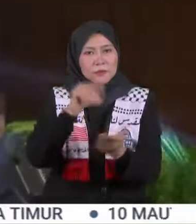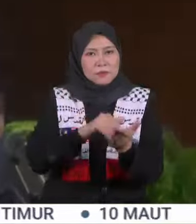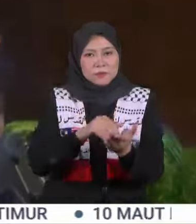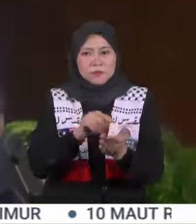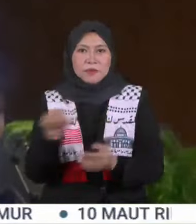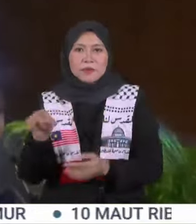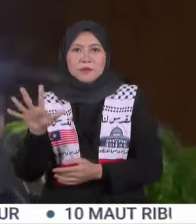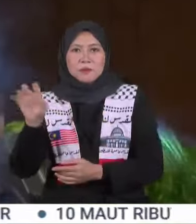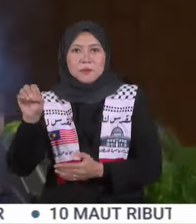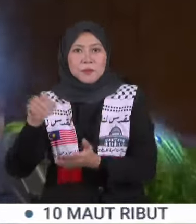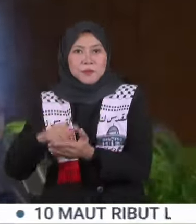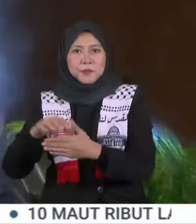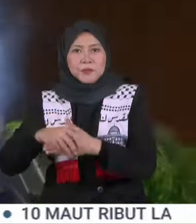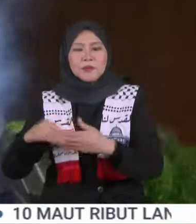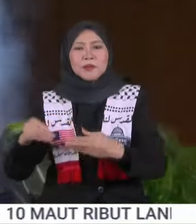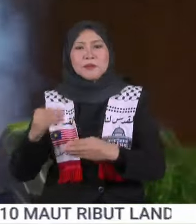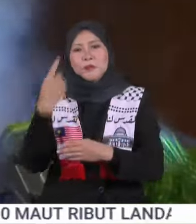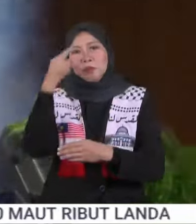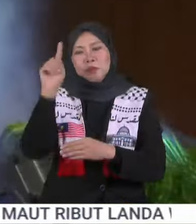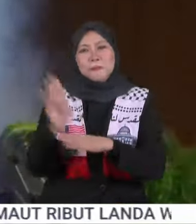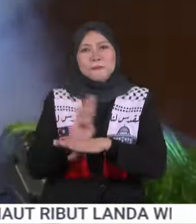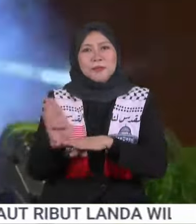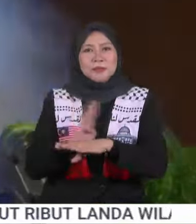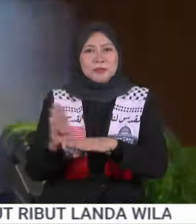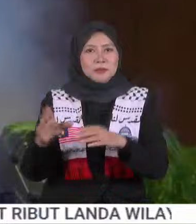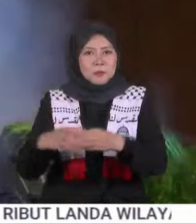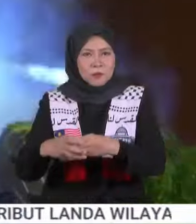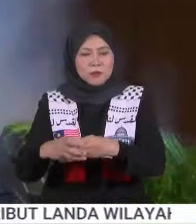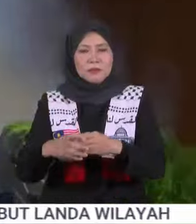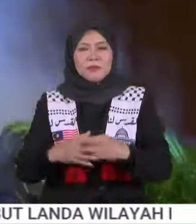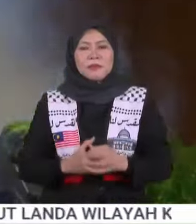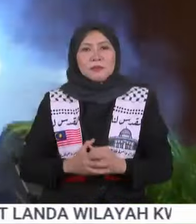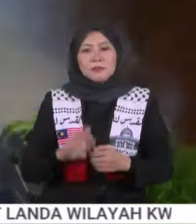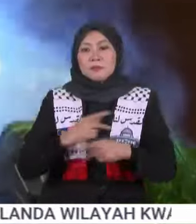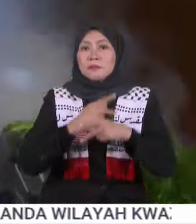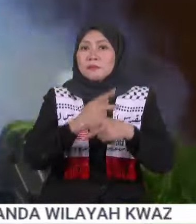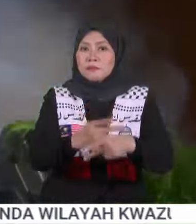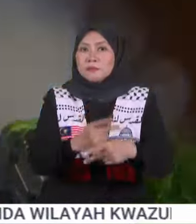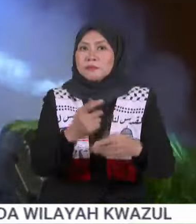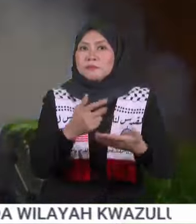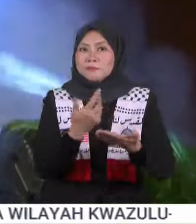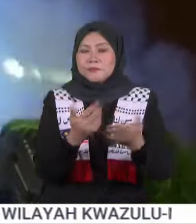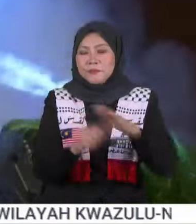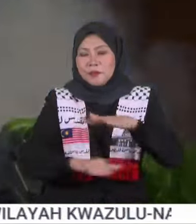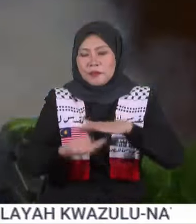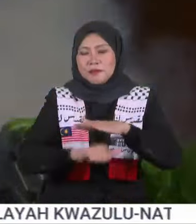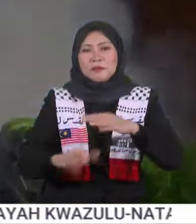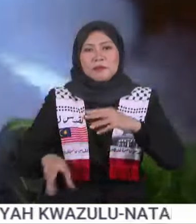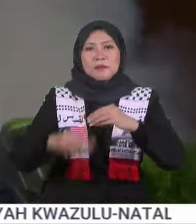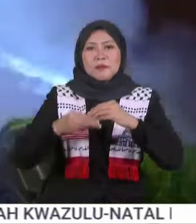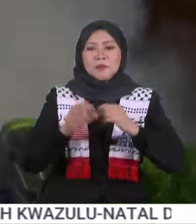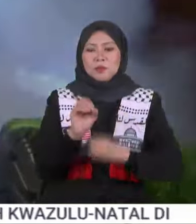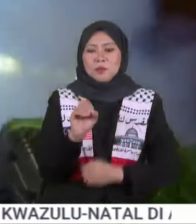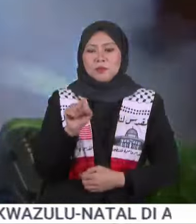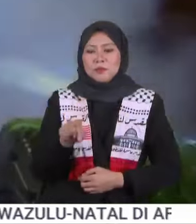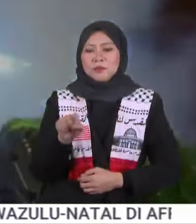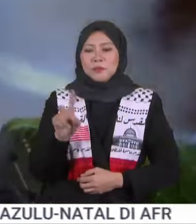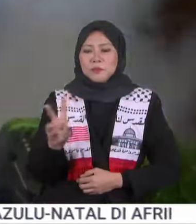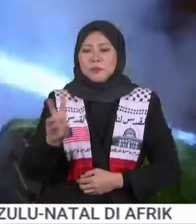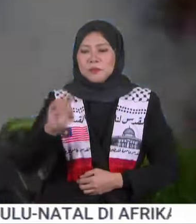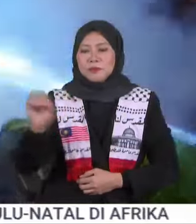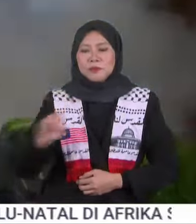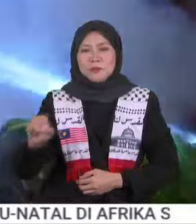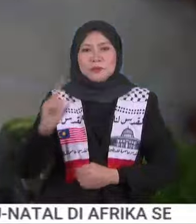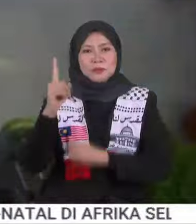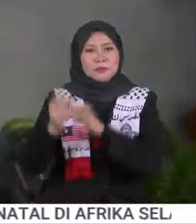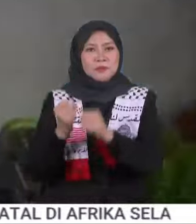dan RM50,000 untuk perusahaan mikro. Kadar pembiayaan adalah pada kadar asas pembiayaan dan ditambah 0.67%